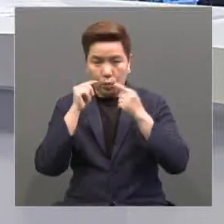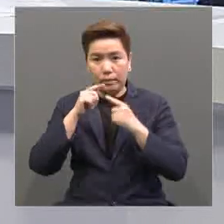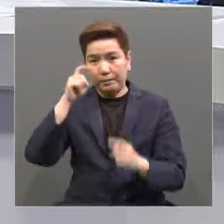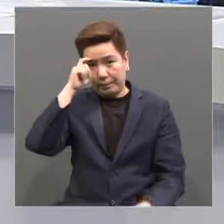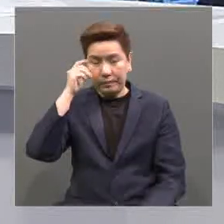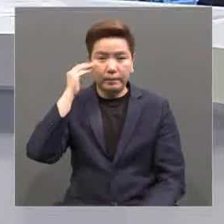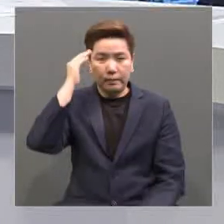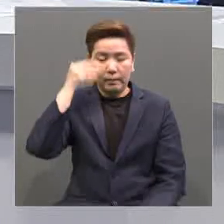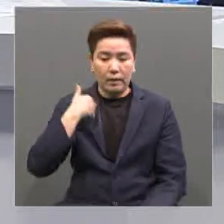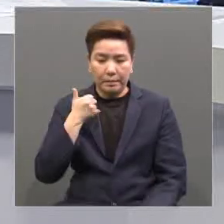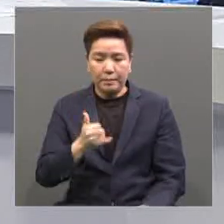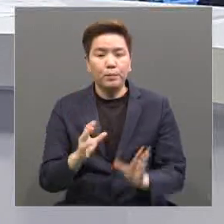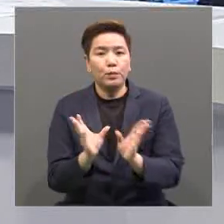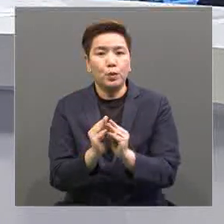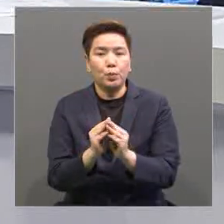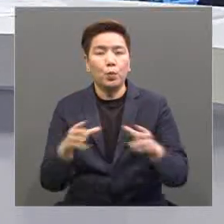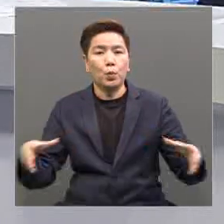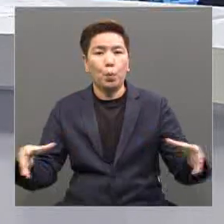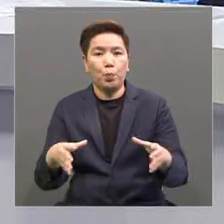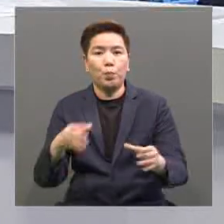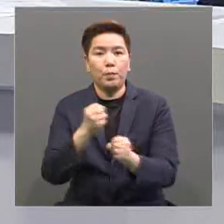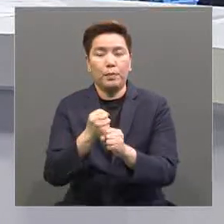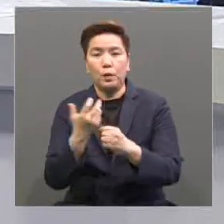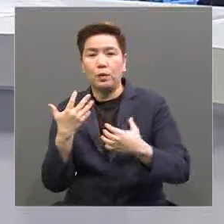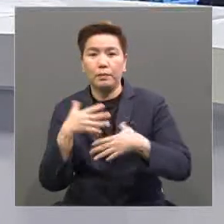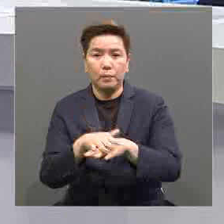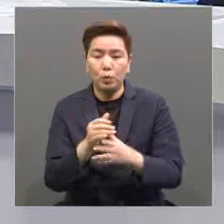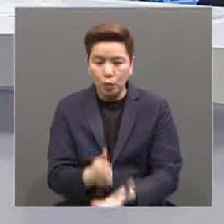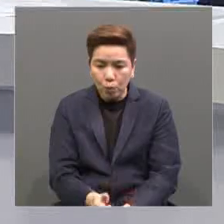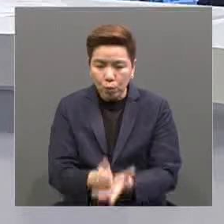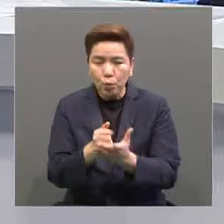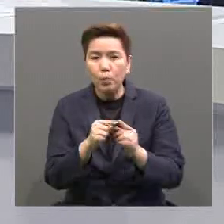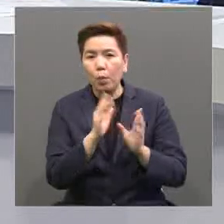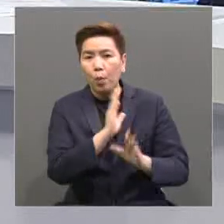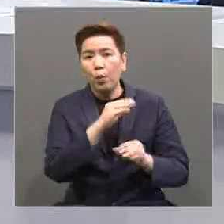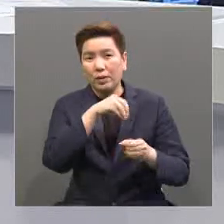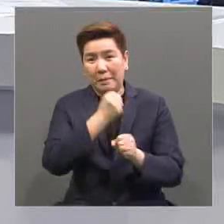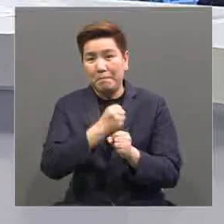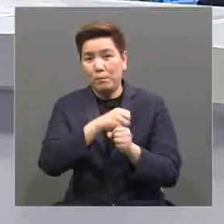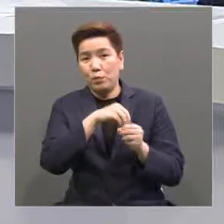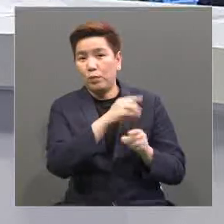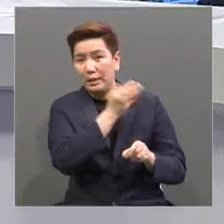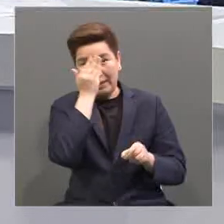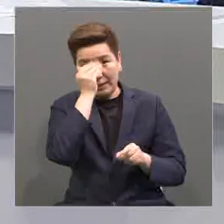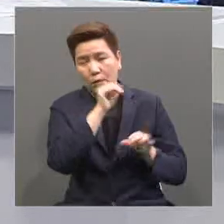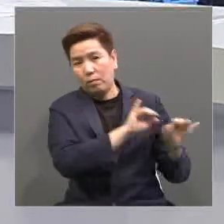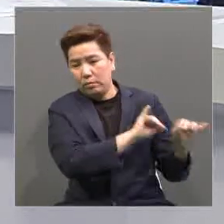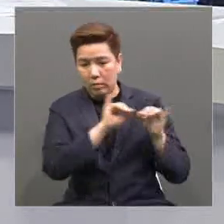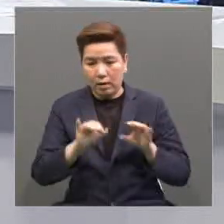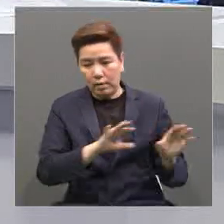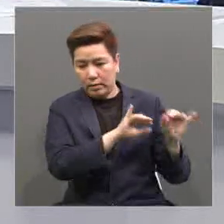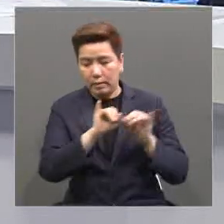คุณเศรษฐาทวีศิลป์ก็ได้เข้าร่วมประชุมคณะทำงานศูนย์ประสานงานฉุกเฉินเพื่อประเมินสถานการณ์และเตรียมการอพยพคนไทยใน